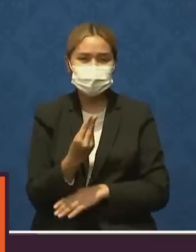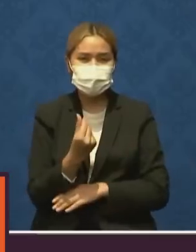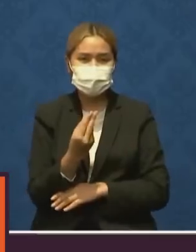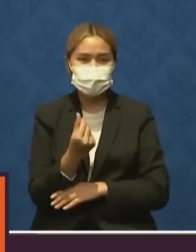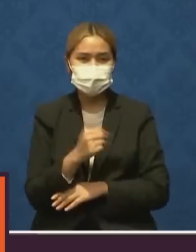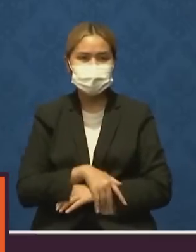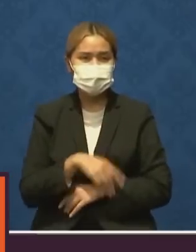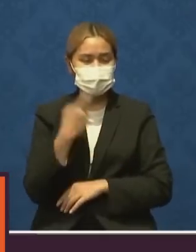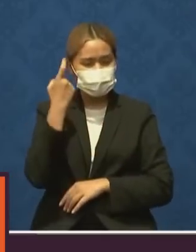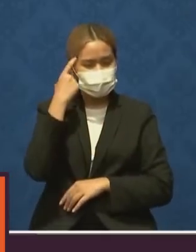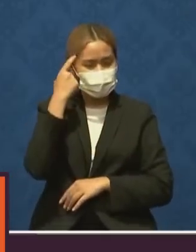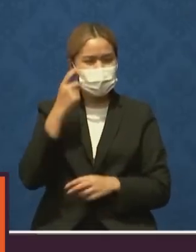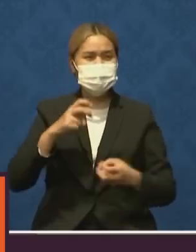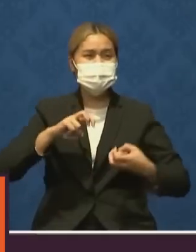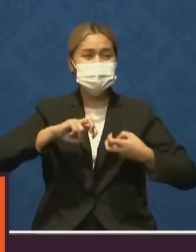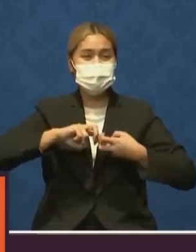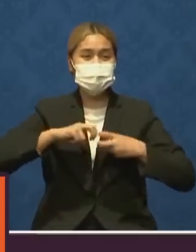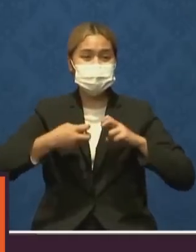้กับเ